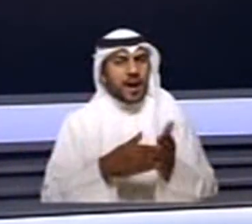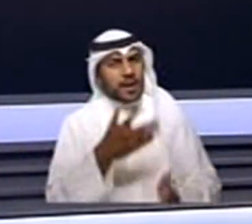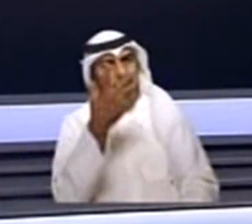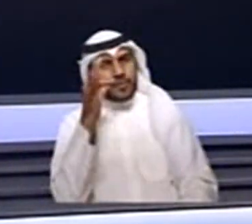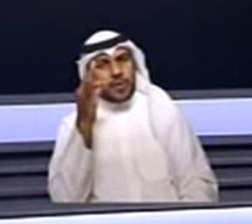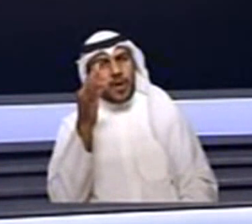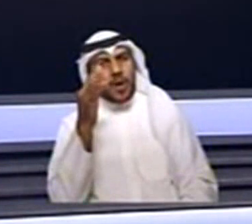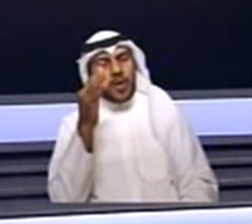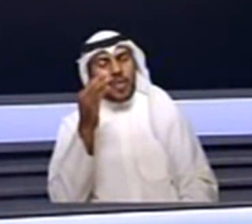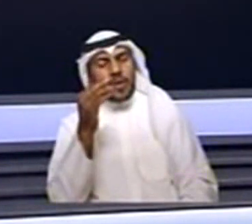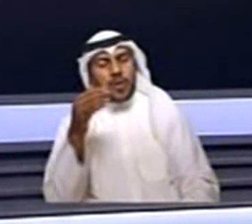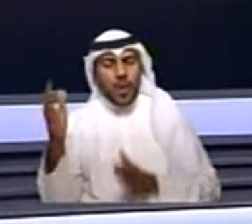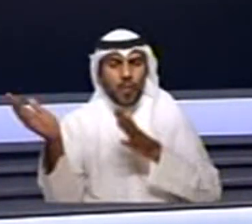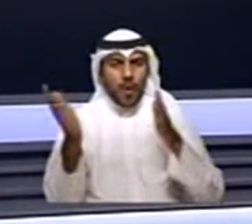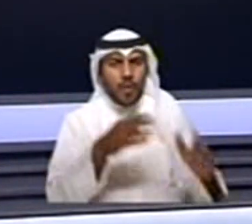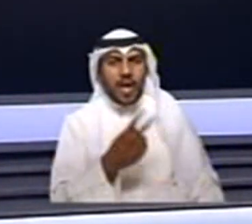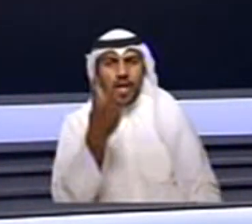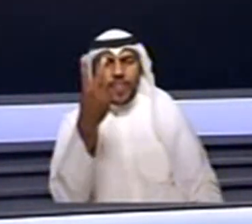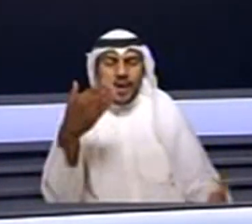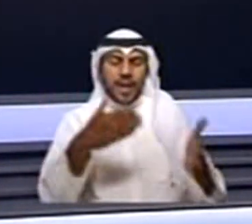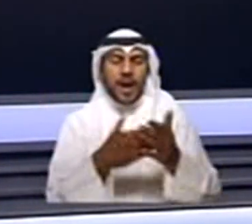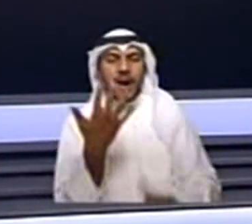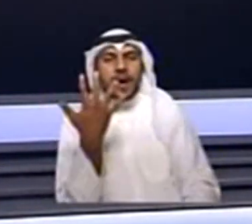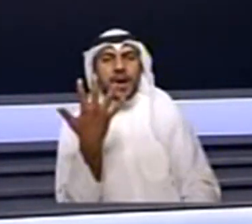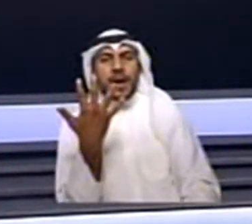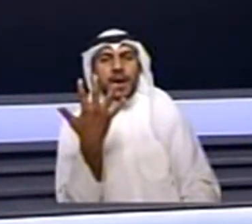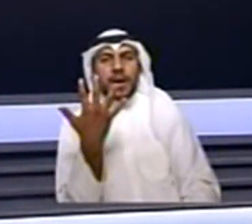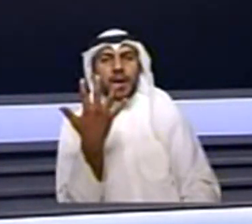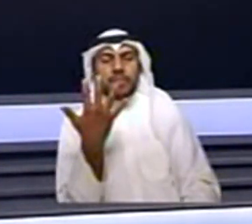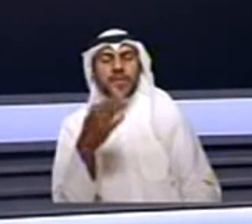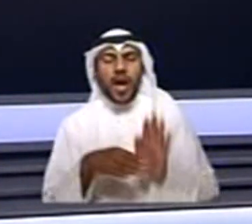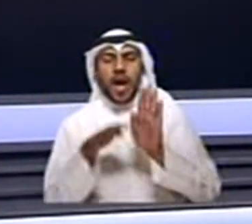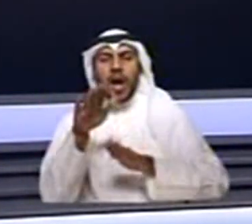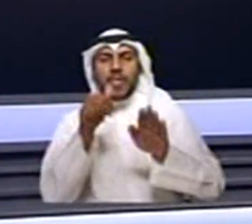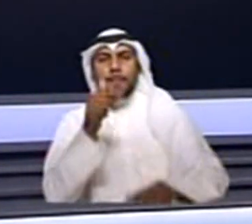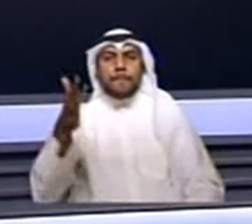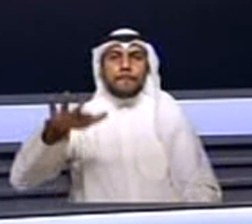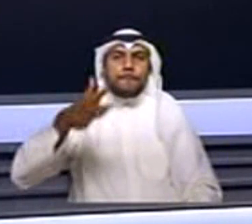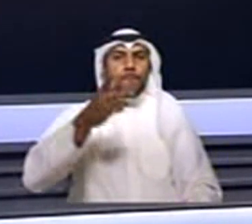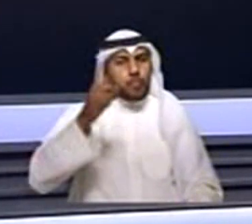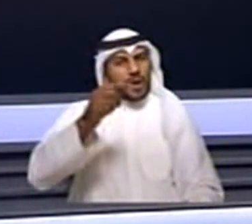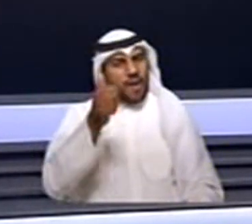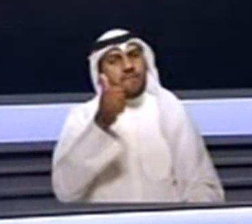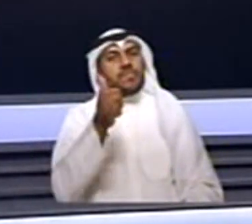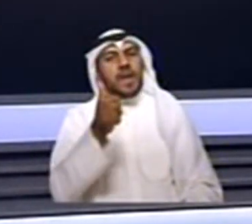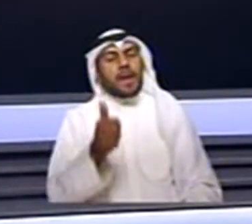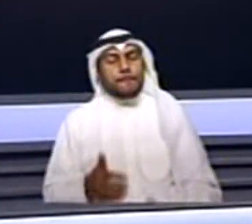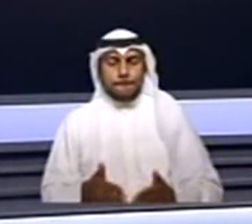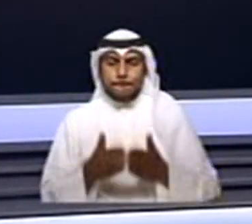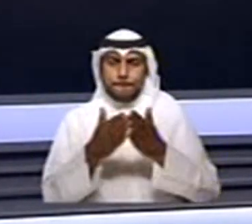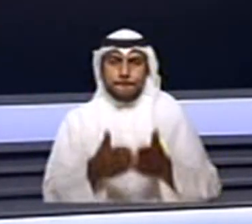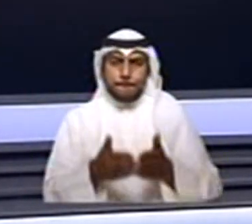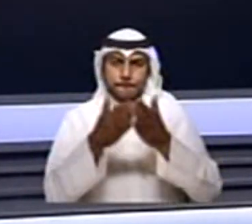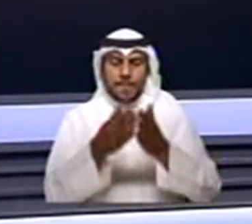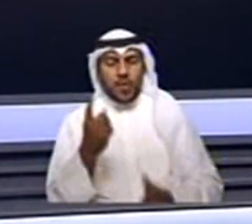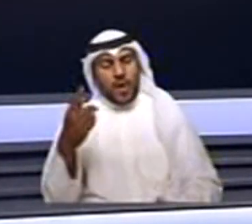35 كيلومتر في الساعة، والبحر الليلة راح يكون من 2 إلى 5 قدم، لكن باكر الأجواء راح تكون مناسبة أكثر، راح يكون من 2 إلى 4 قدم ومن 1 إلى